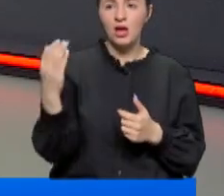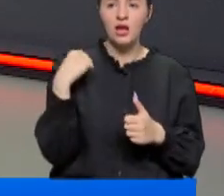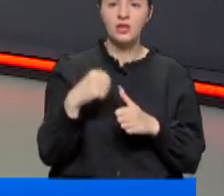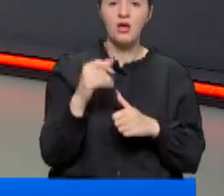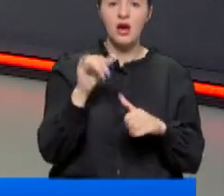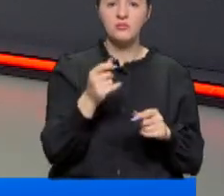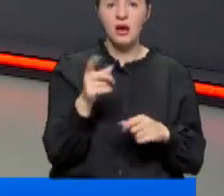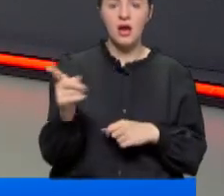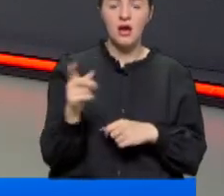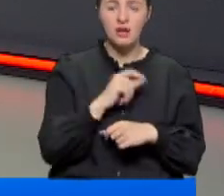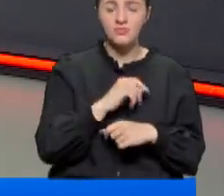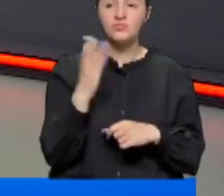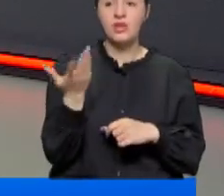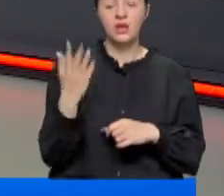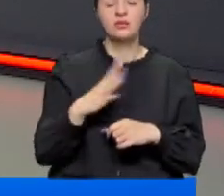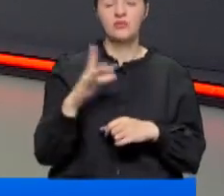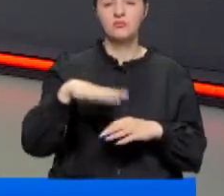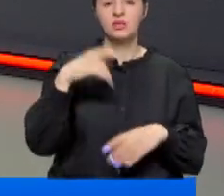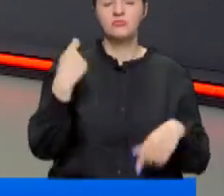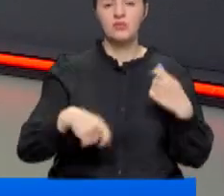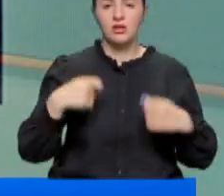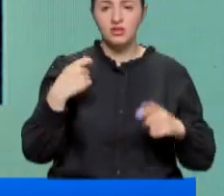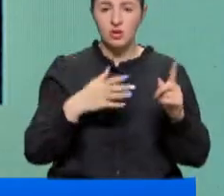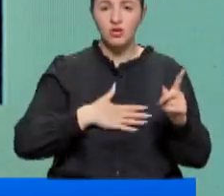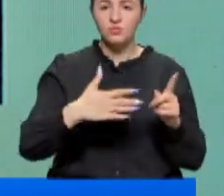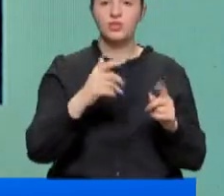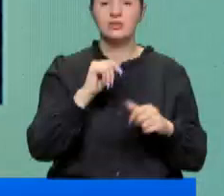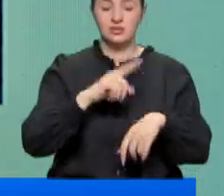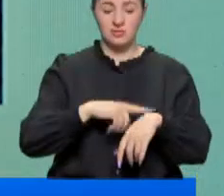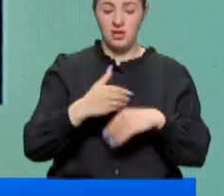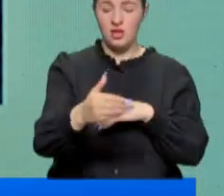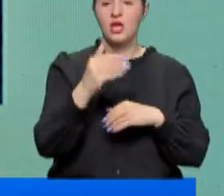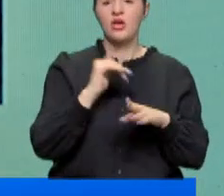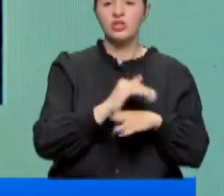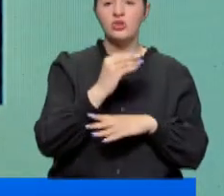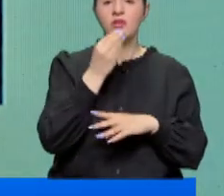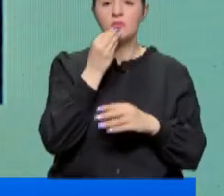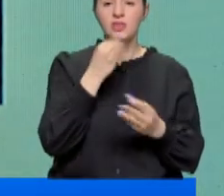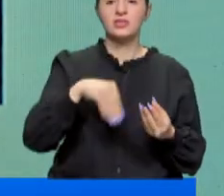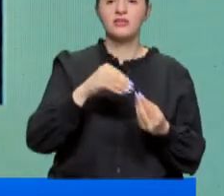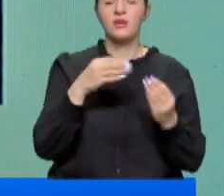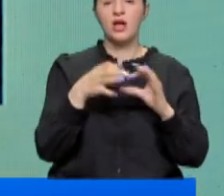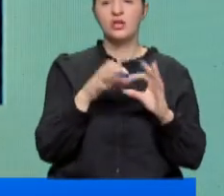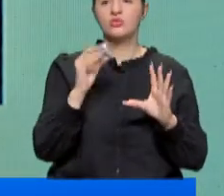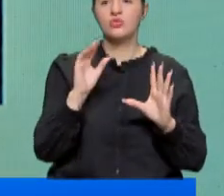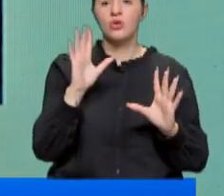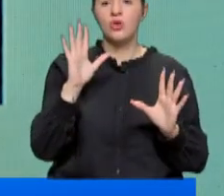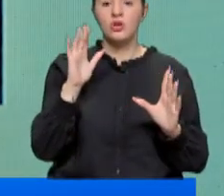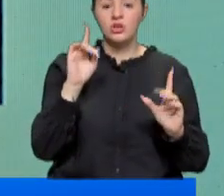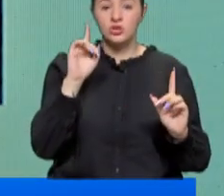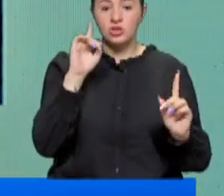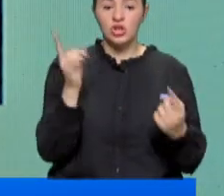ay yine aynı fiyat dahası var Merkez Bankası Önümüzdeki dönemde yaşanacak gıda zamlarına ilişkin çarpıcı